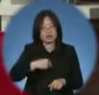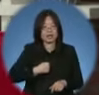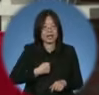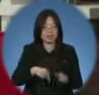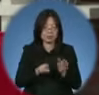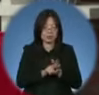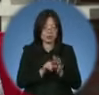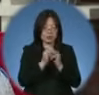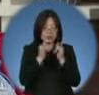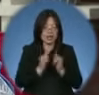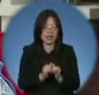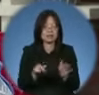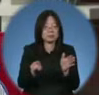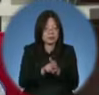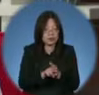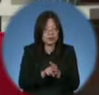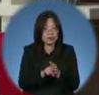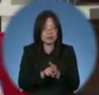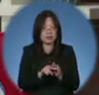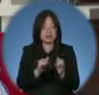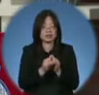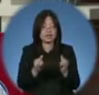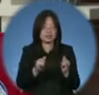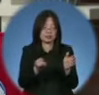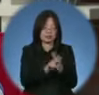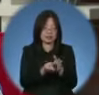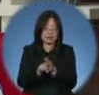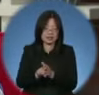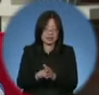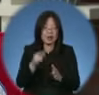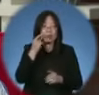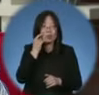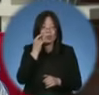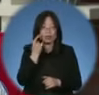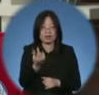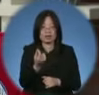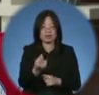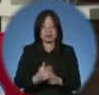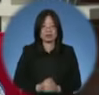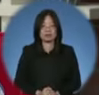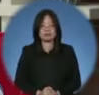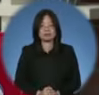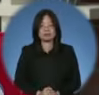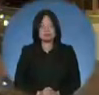자기를 믿고 사회를 믿고 사람들을 믿고 이러지를 못하는 거죠.